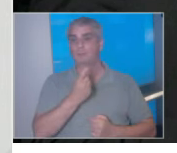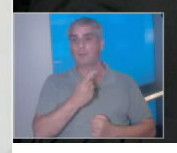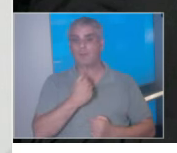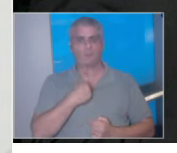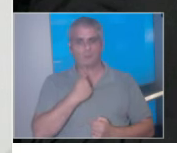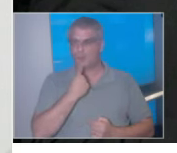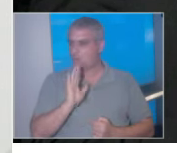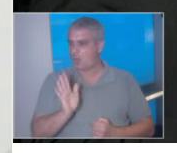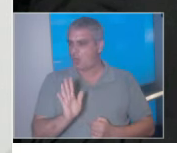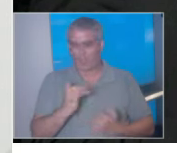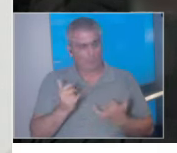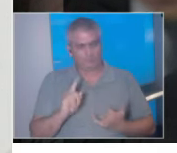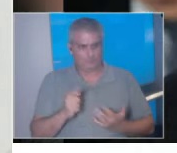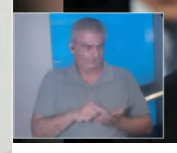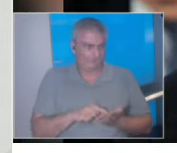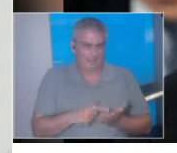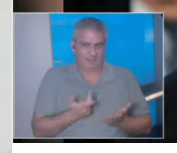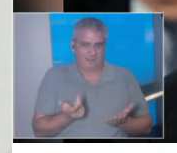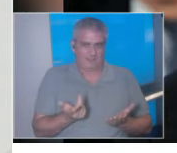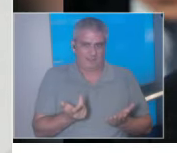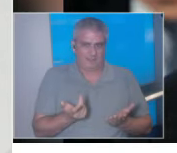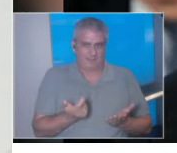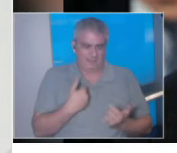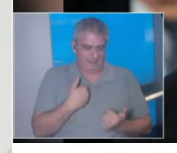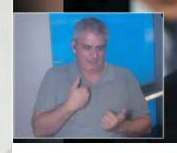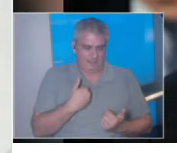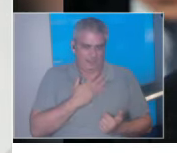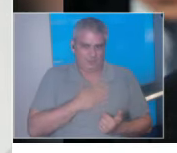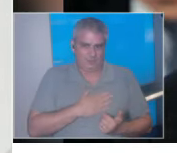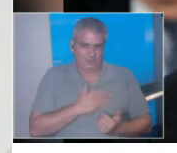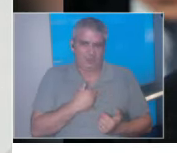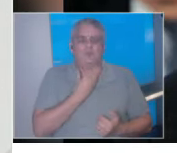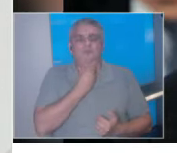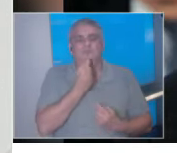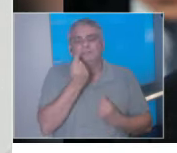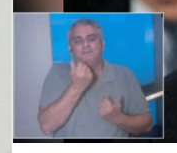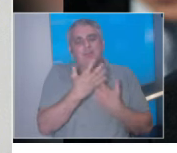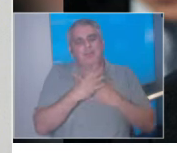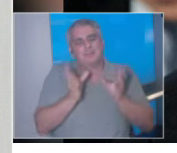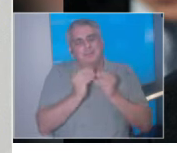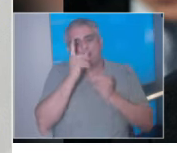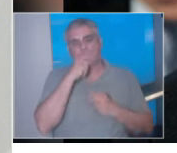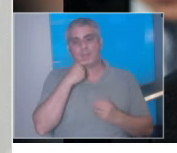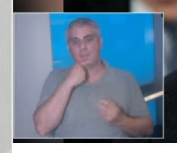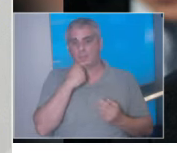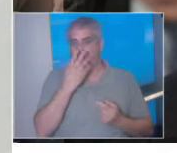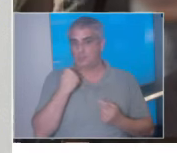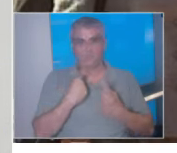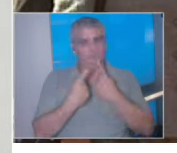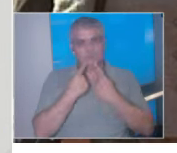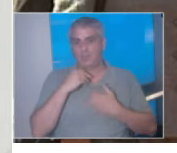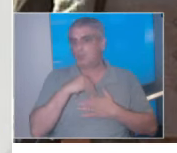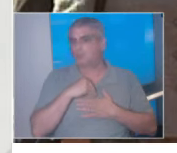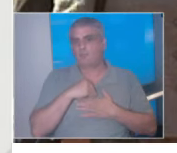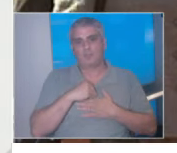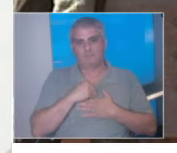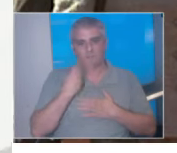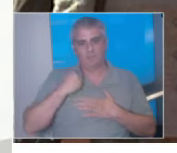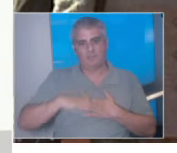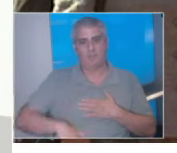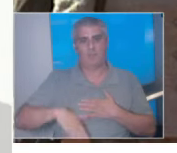ואני הייתי אומרת, לא, לא, לא עכשיו, כי את יודעת, היינו... אני בכל אופן, הייתי צמאה לכל דקה איתו. כן. היו לנו גם שיחות נפש